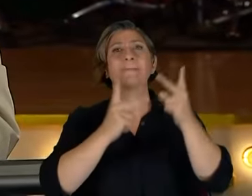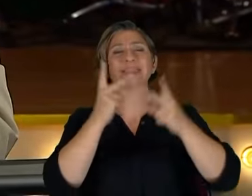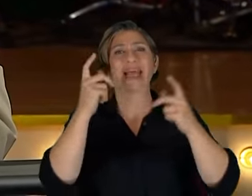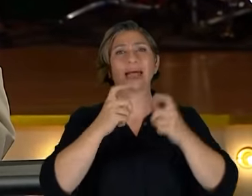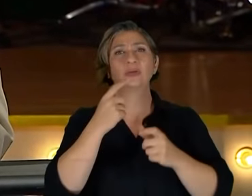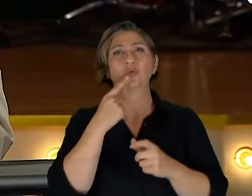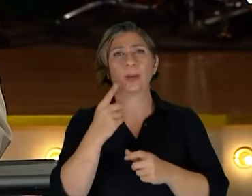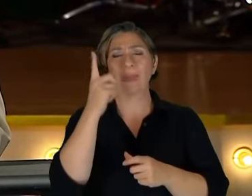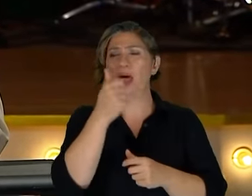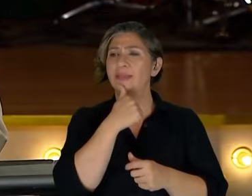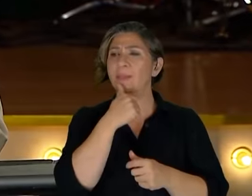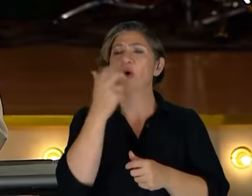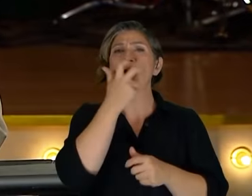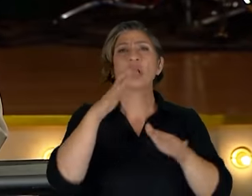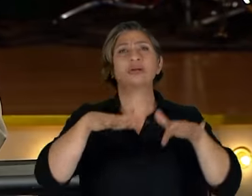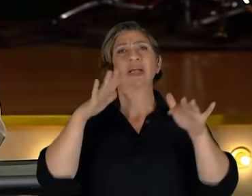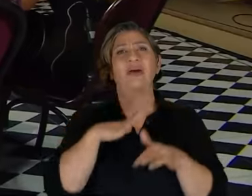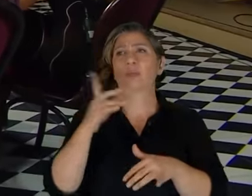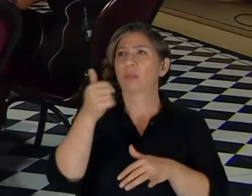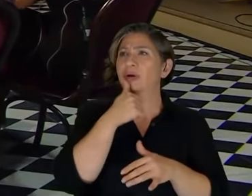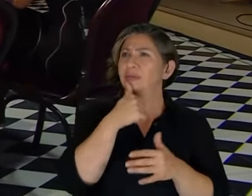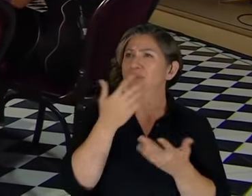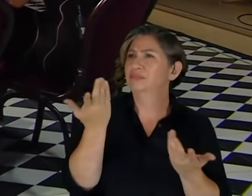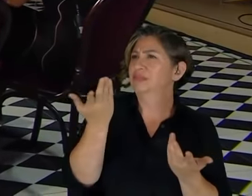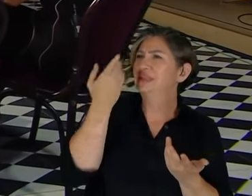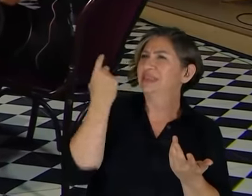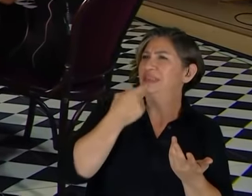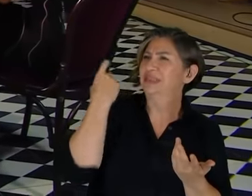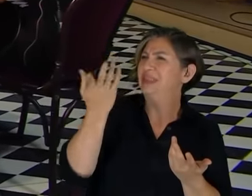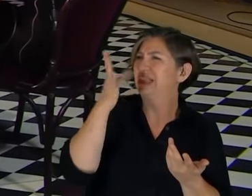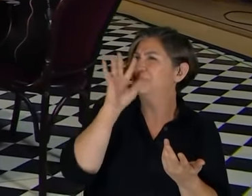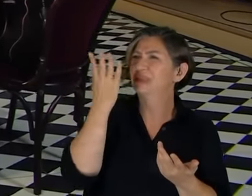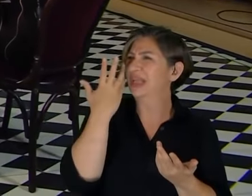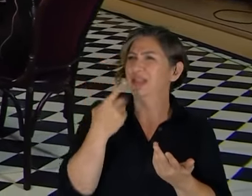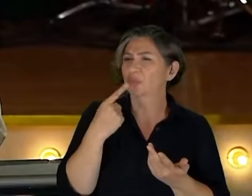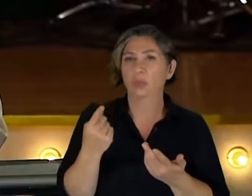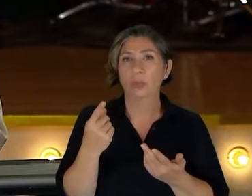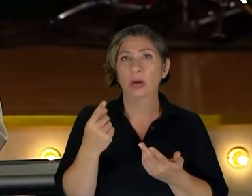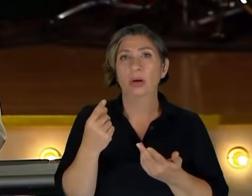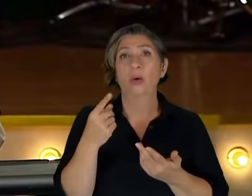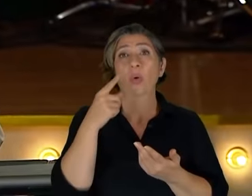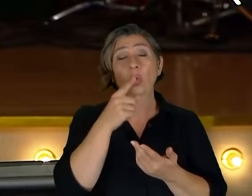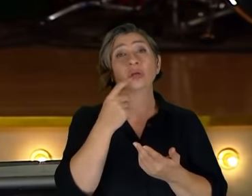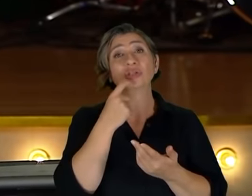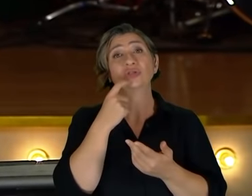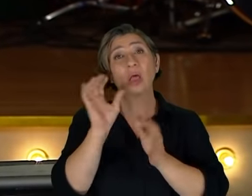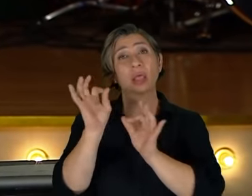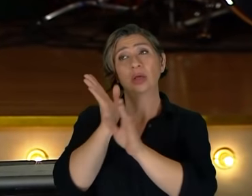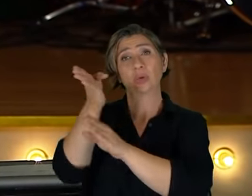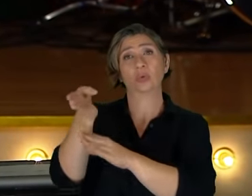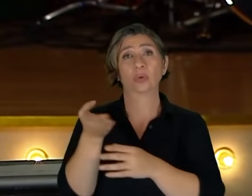yerlerde diyorum ki mesela bir adamın konseri var. Diyorum ki ya bu Nuh Nebi'den kalma Allah aşkına bunu kim seyreder diyorum. Onun yaşındakiler gidiyor